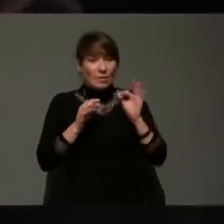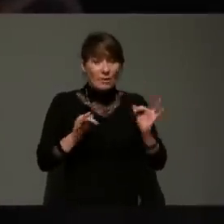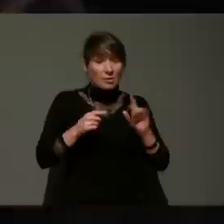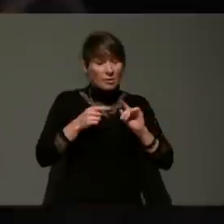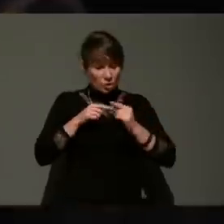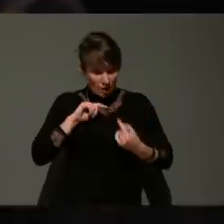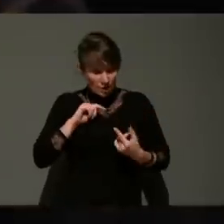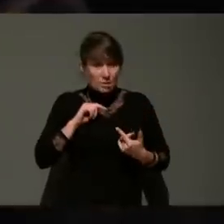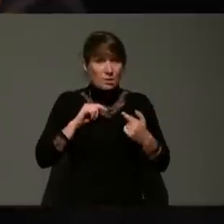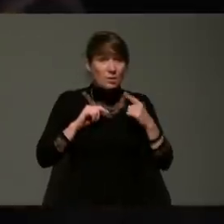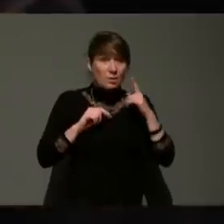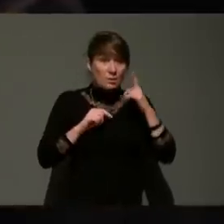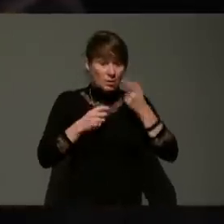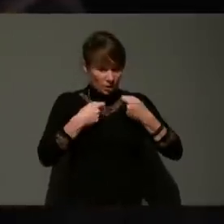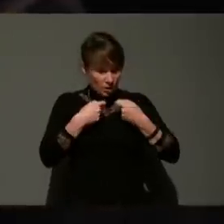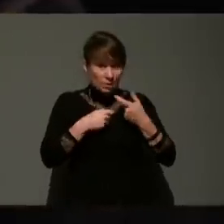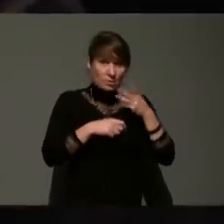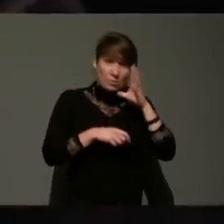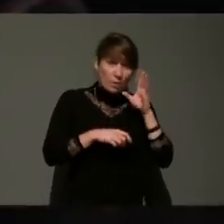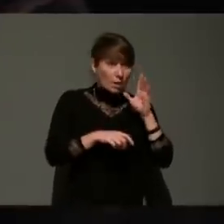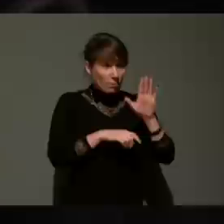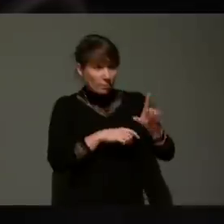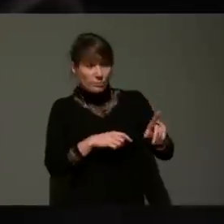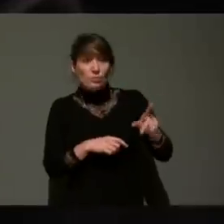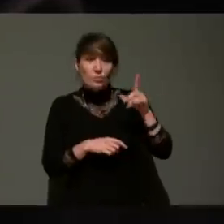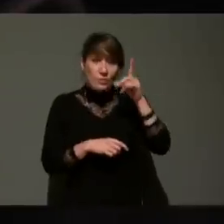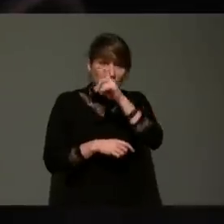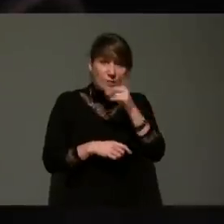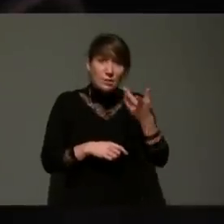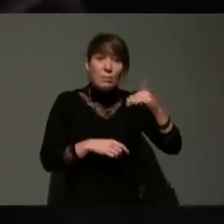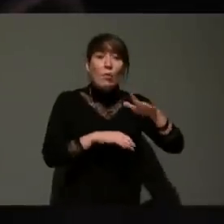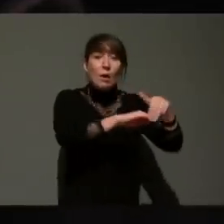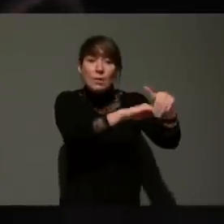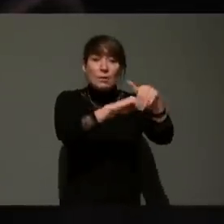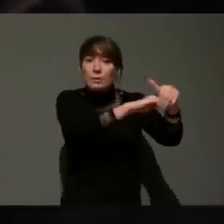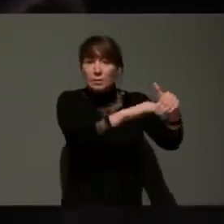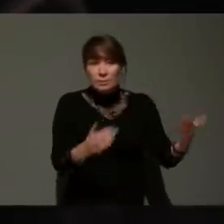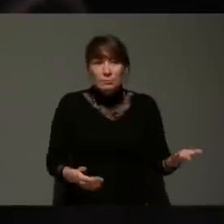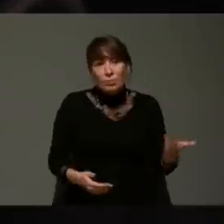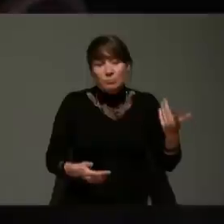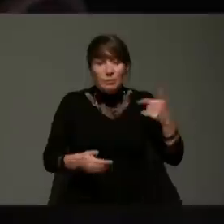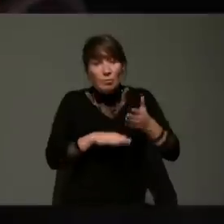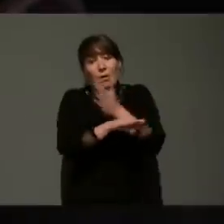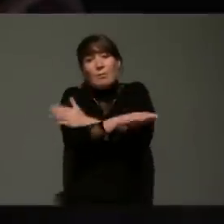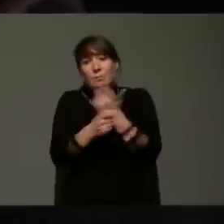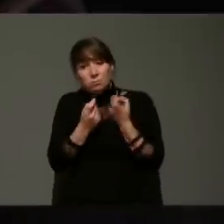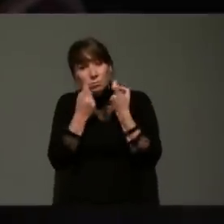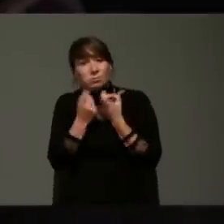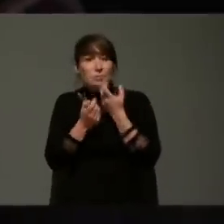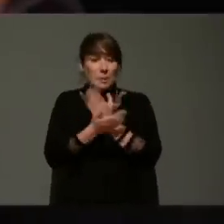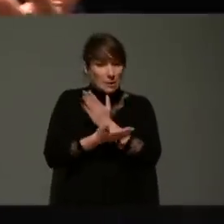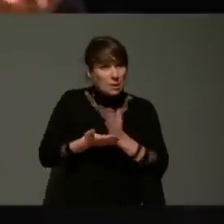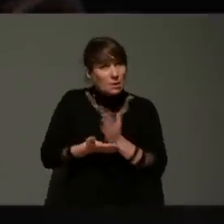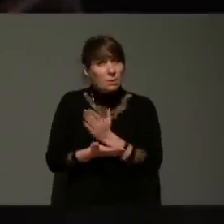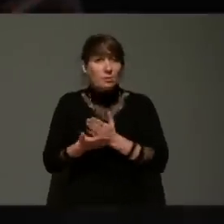sommeil. On peut un peu s'entraîner, mais si on n'a pas quand même ces capacités-là au départ, jamais, jamais on pourra